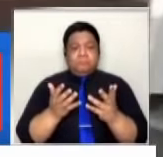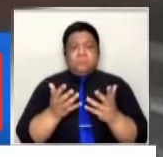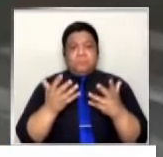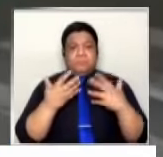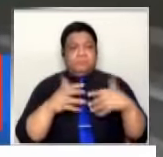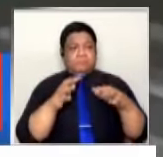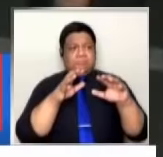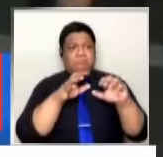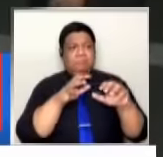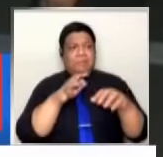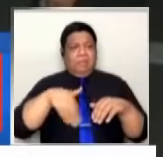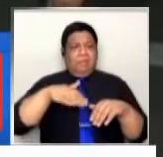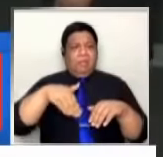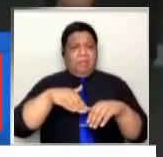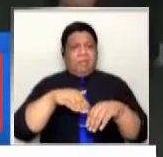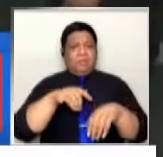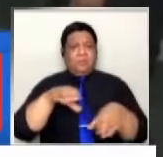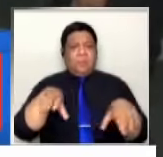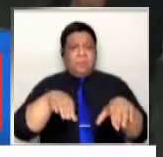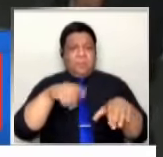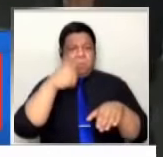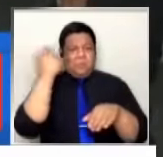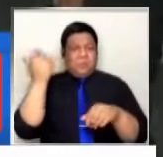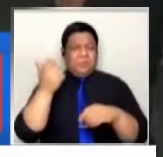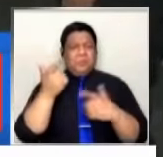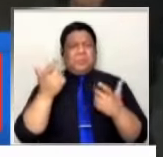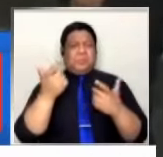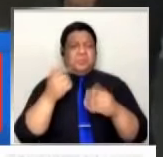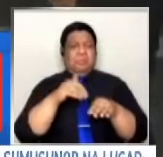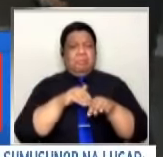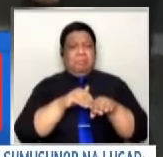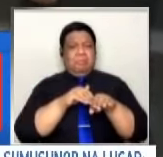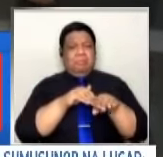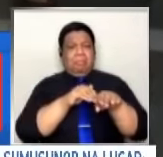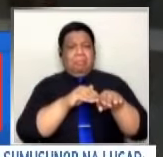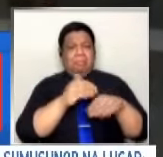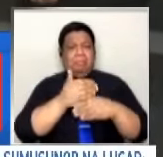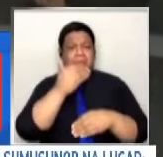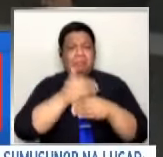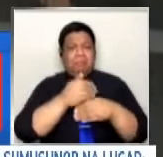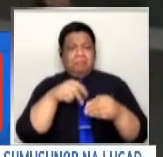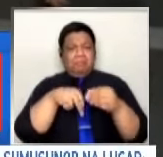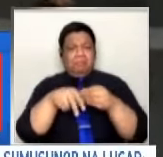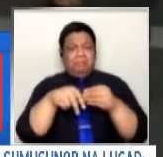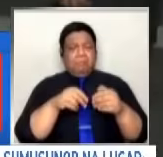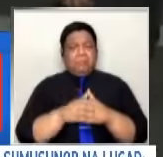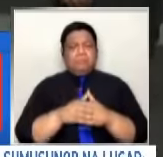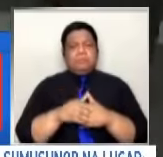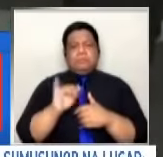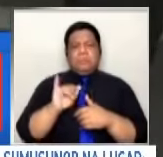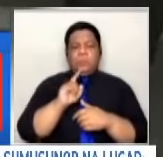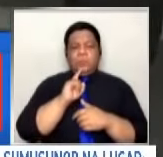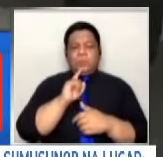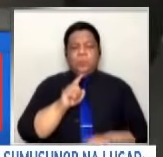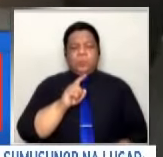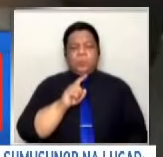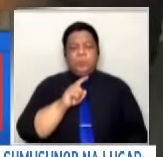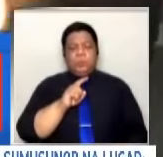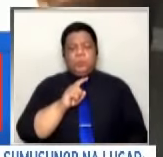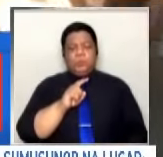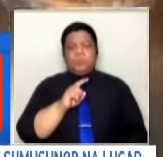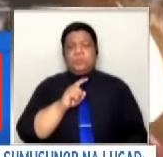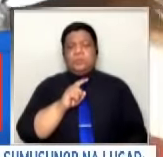trabaho dahil sa haba nga ho ng pila sa mga checkpoint. Yun po ang isa sa mga magiging implications po